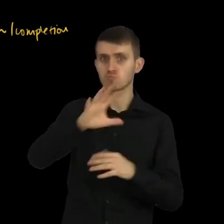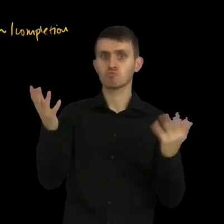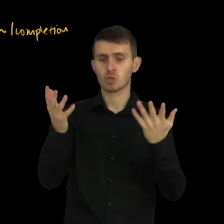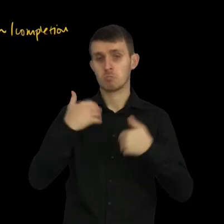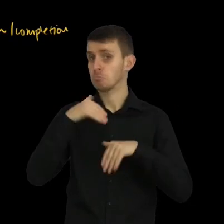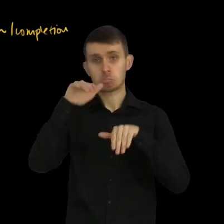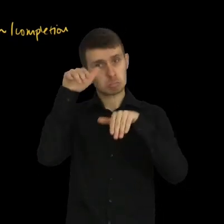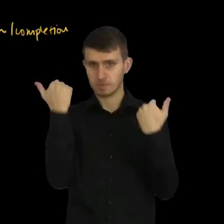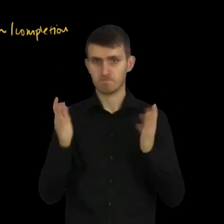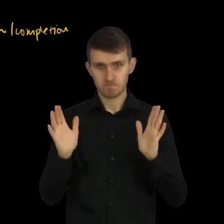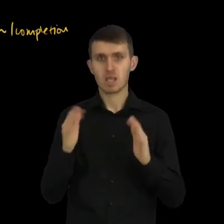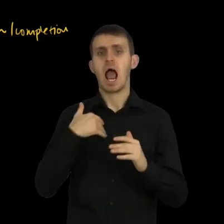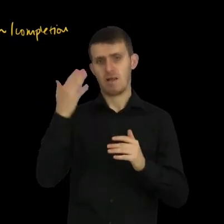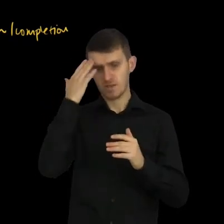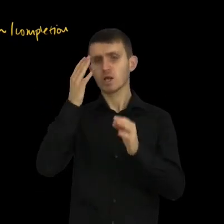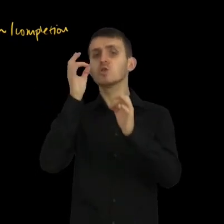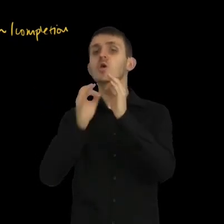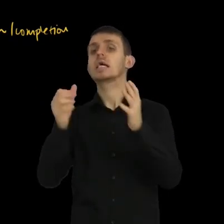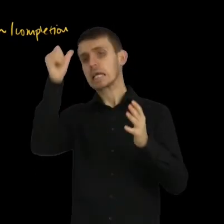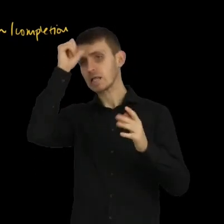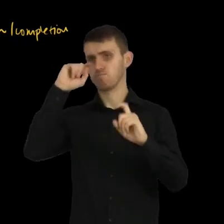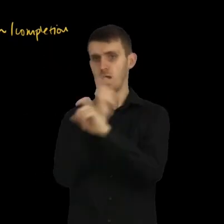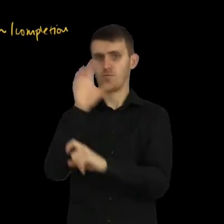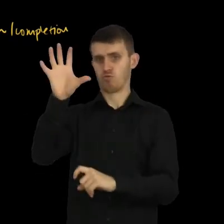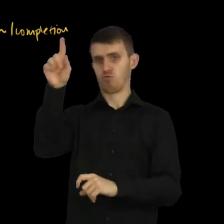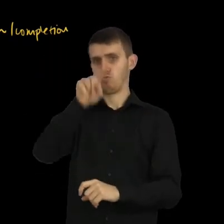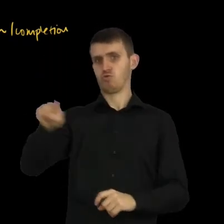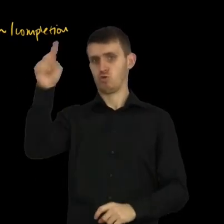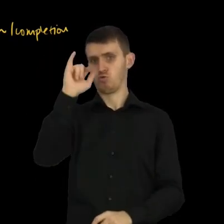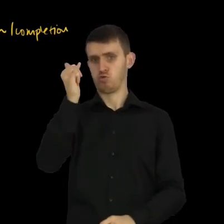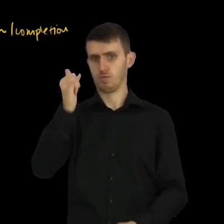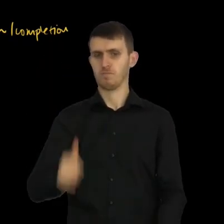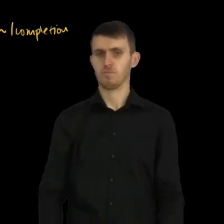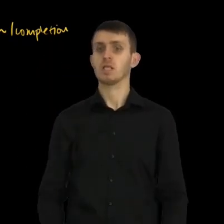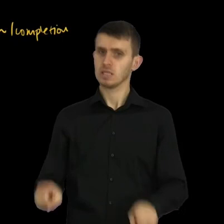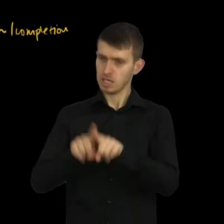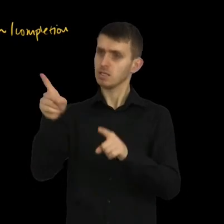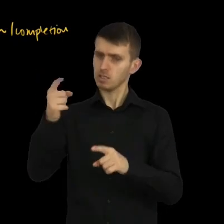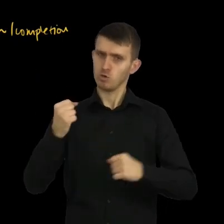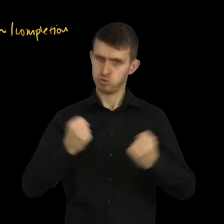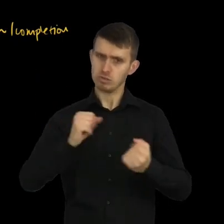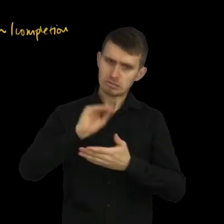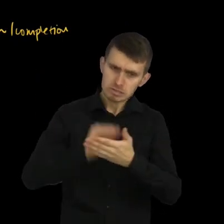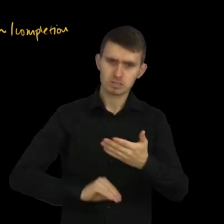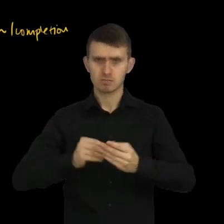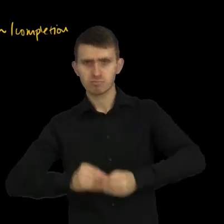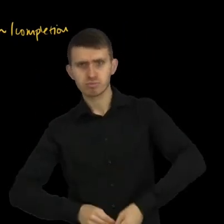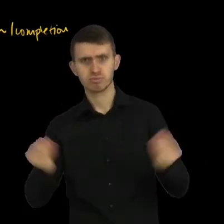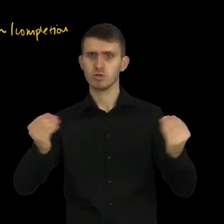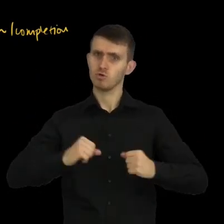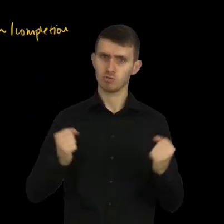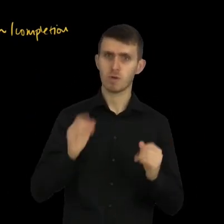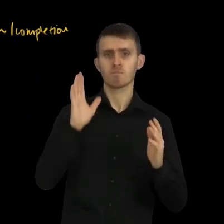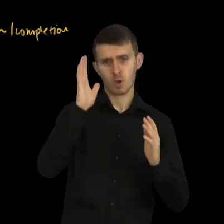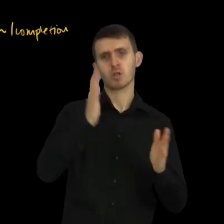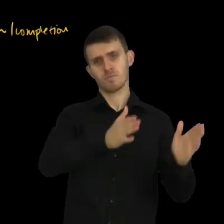nie wiem gdzie dokładnie w indiach mieszkał powinienem był to sprawdzić ale to ten rejon świata on także